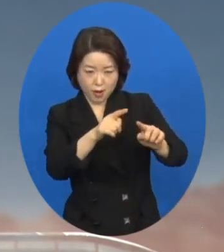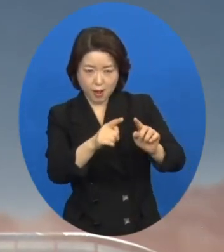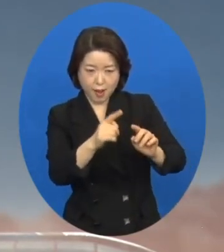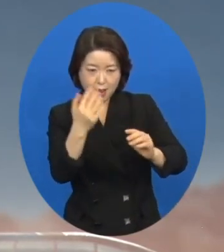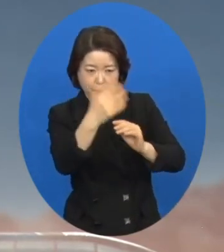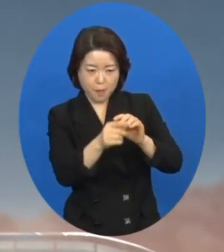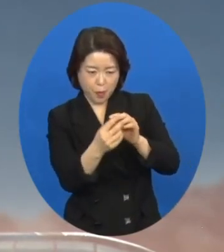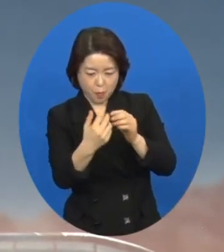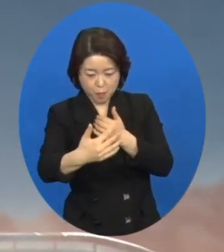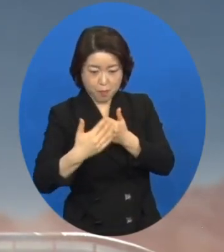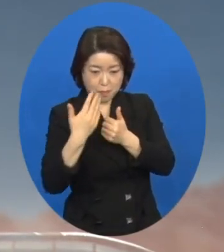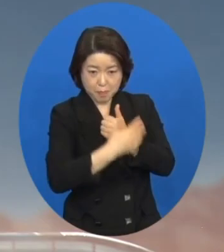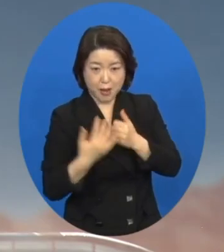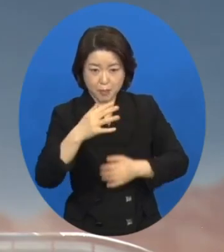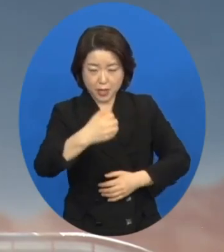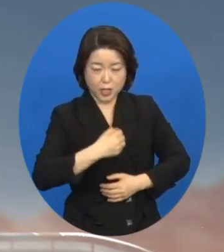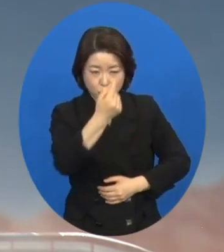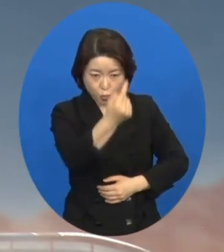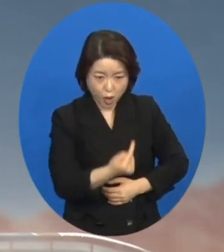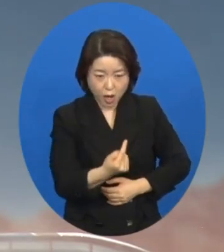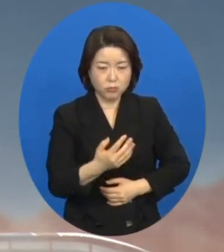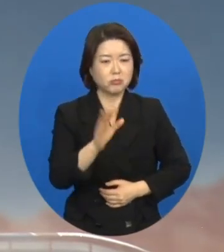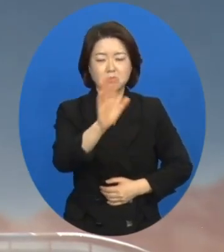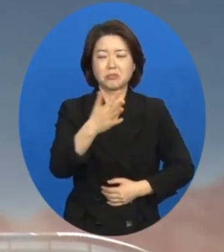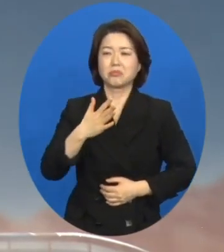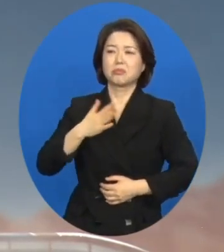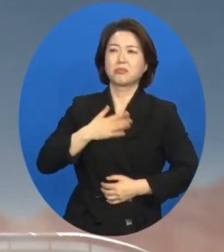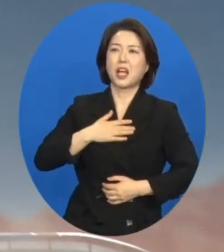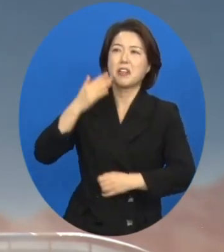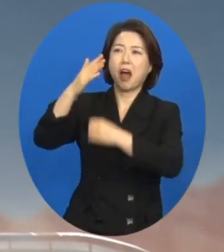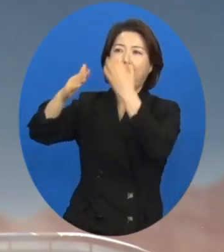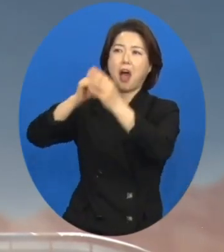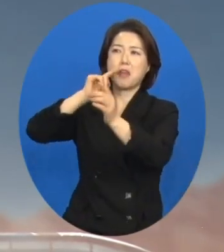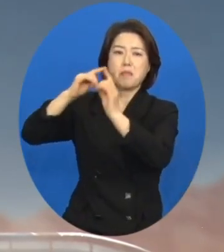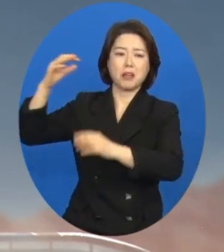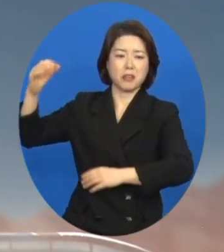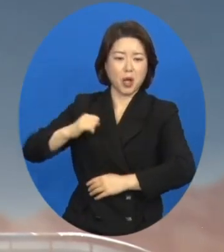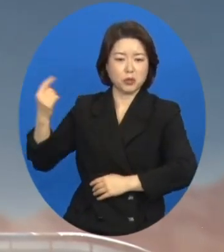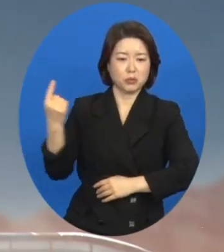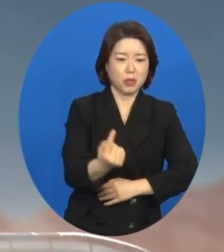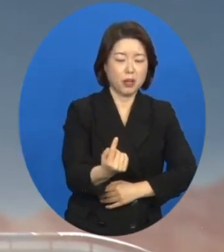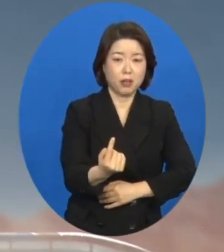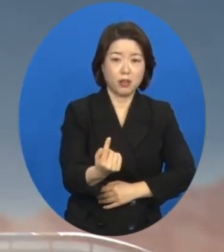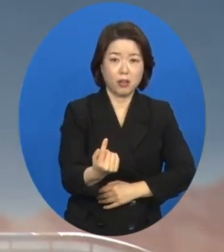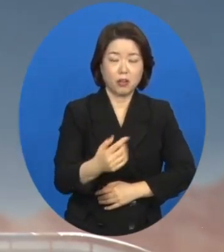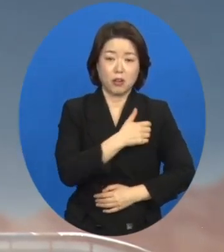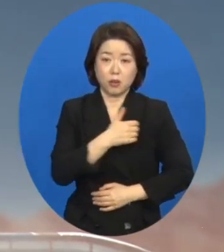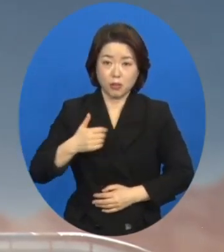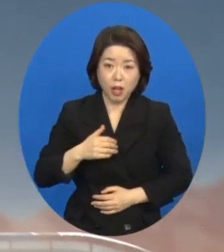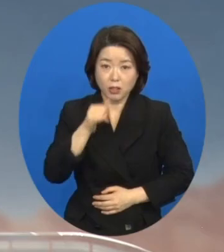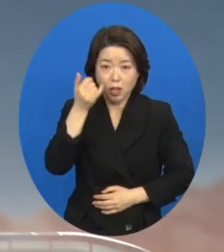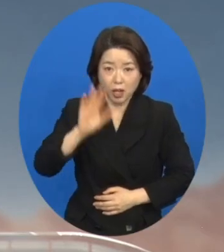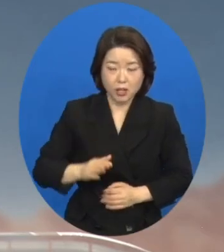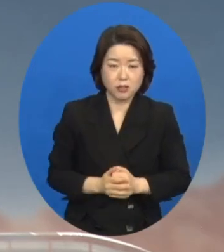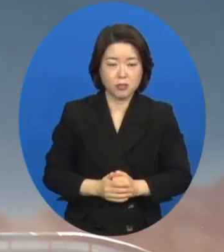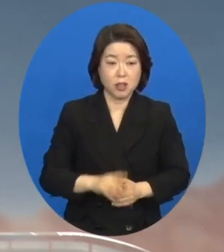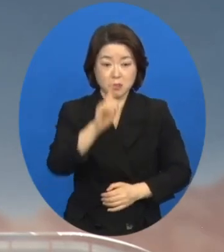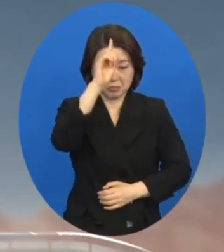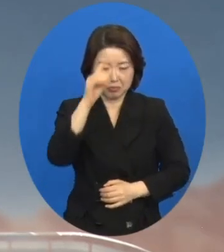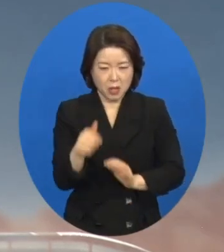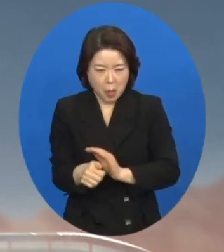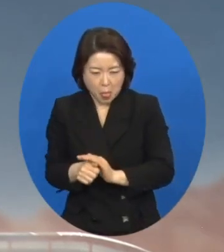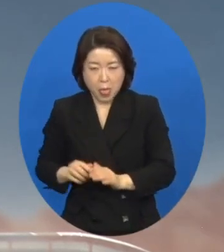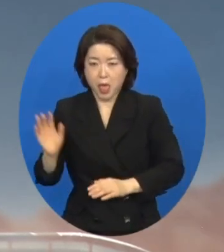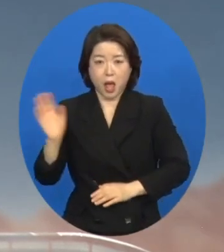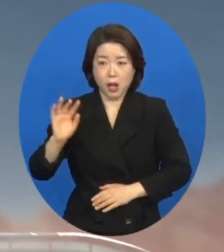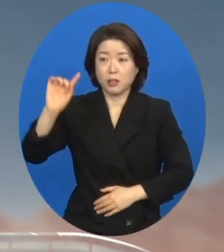여호와의 이름으로 내 앞에 선다. 그렇게 당당하게 외쳤던 다윗, 골리앗 앞에서 주눅들지 않고